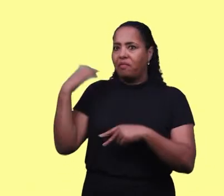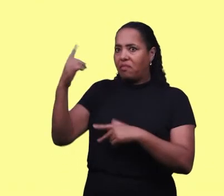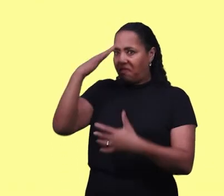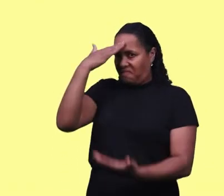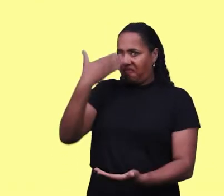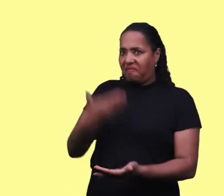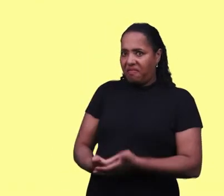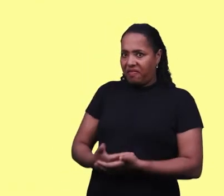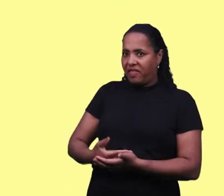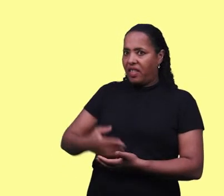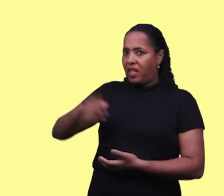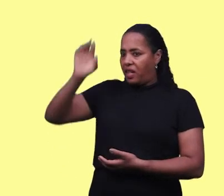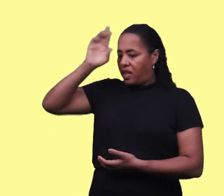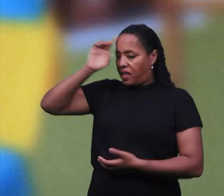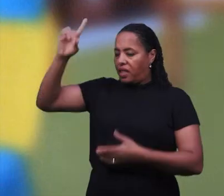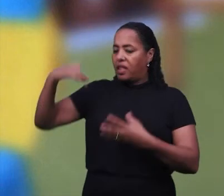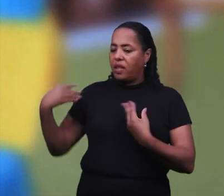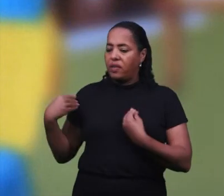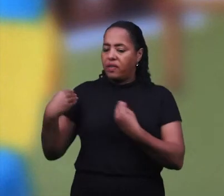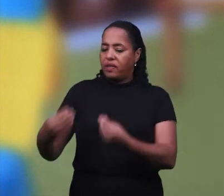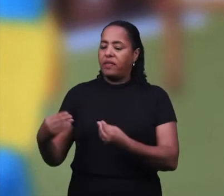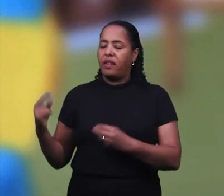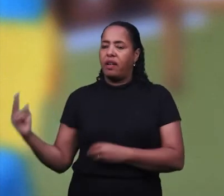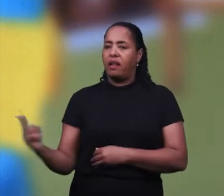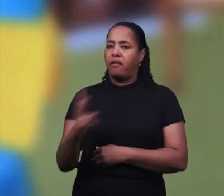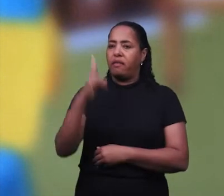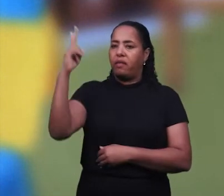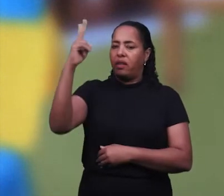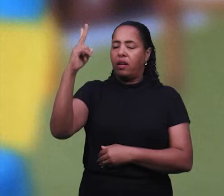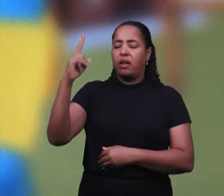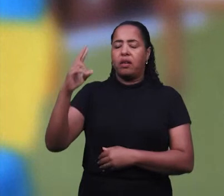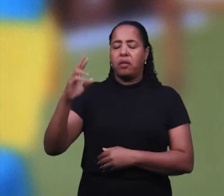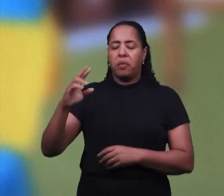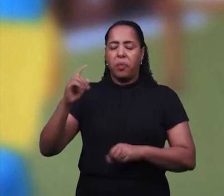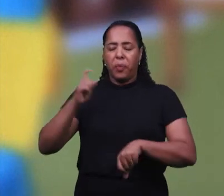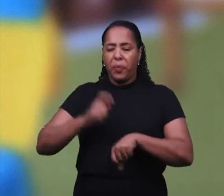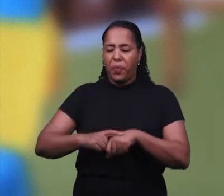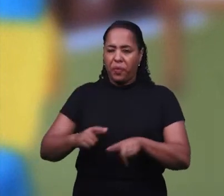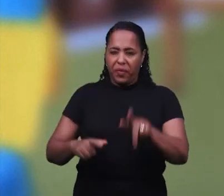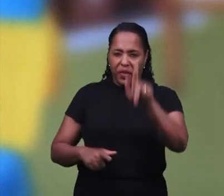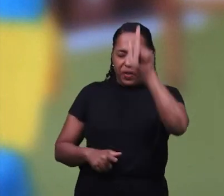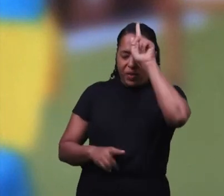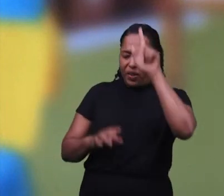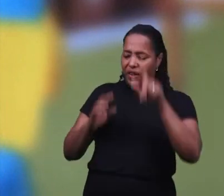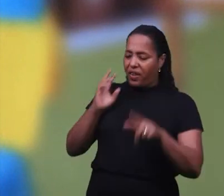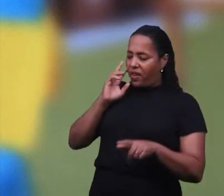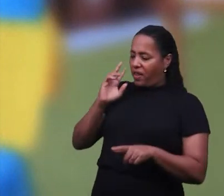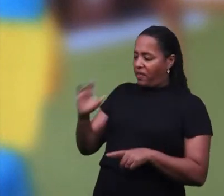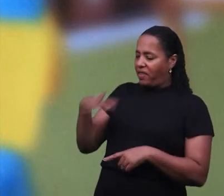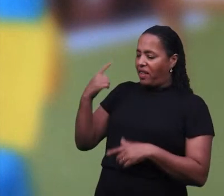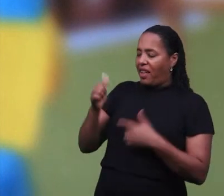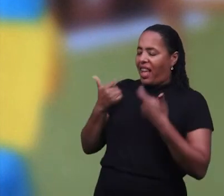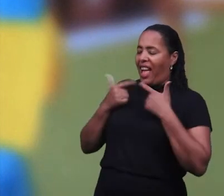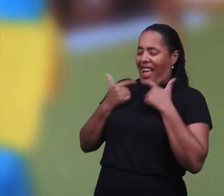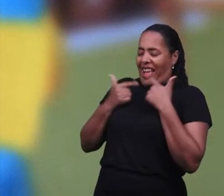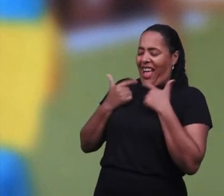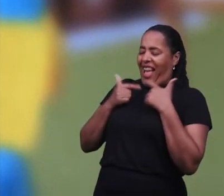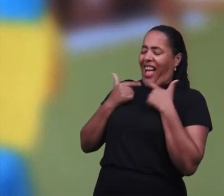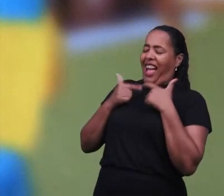rempli de foi, de joie, parce qu'il croyait que le Seigneur donnerait la victoire. Quand Goliath voit